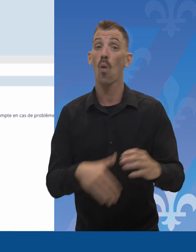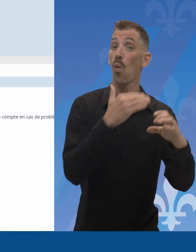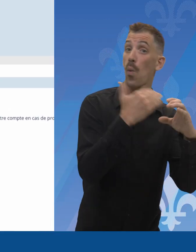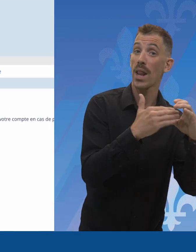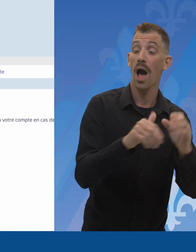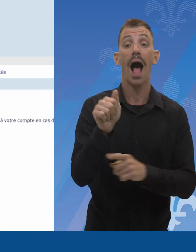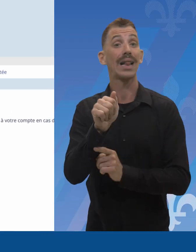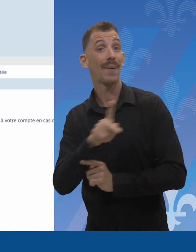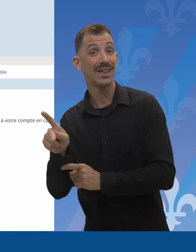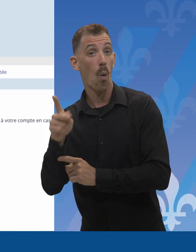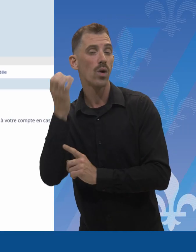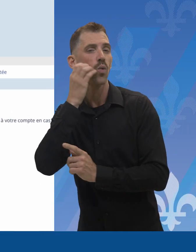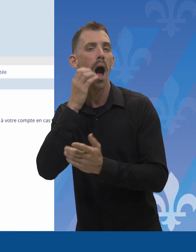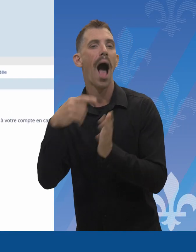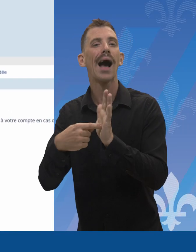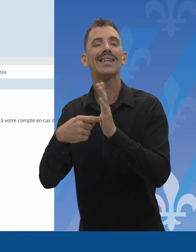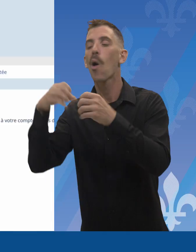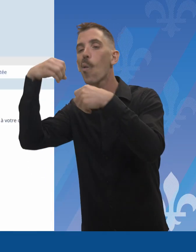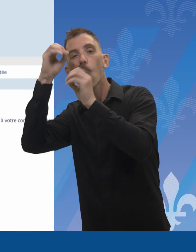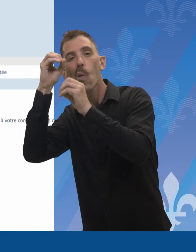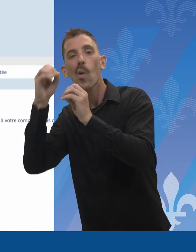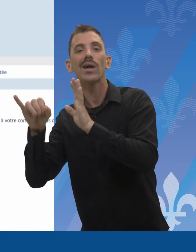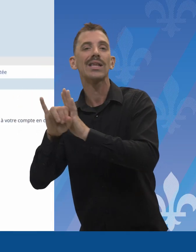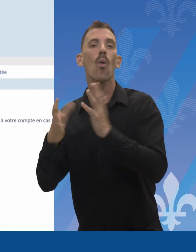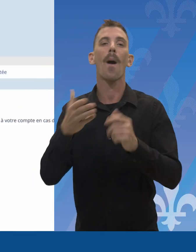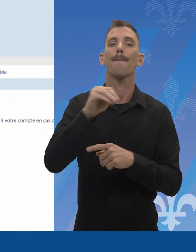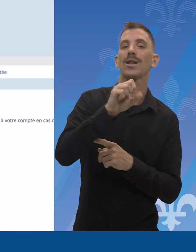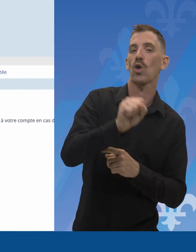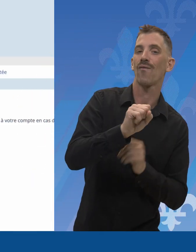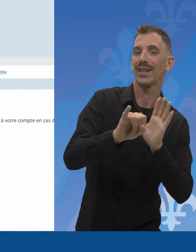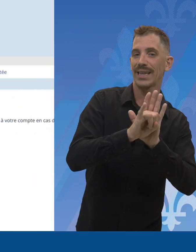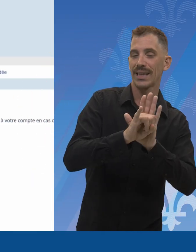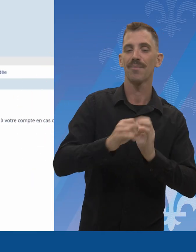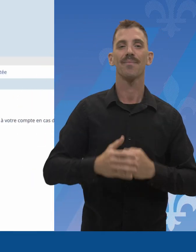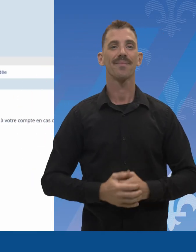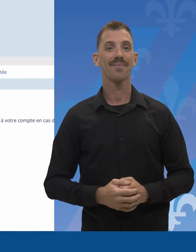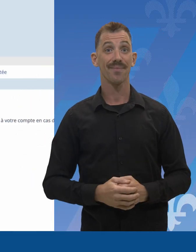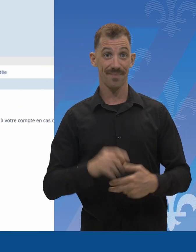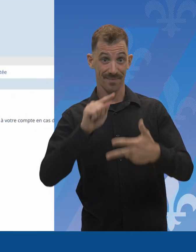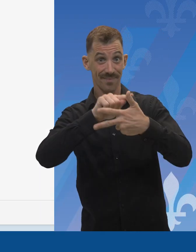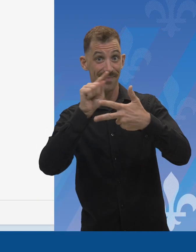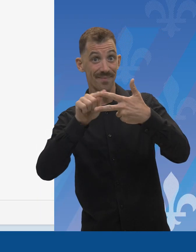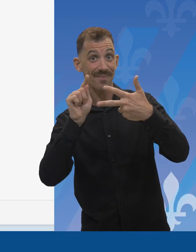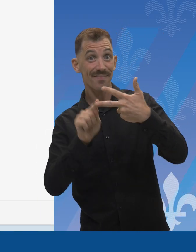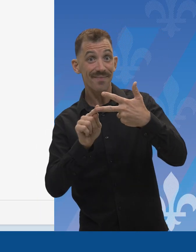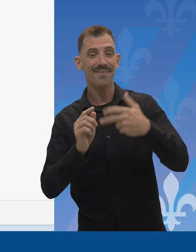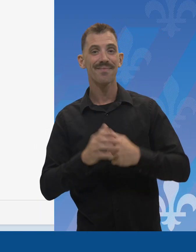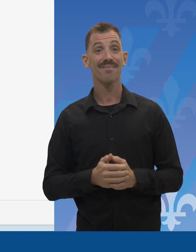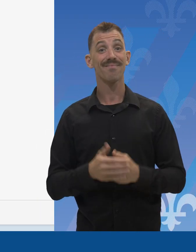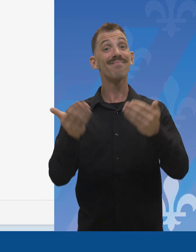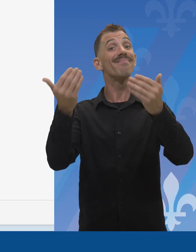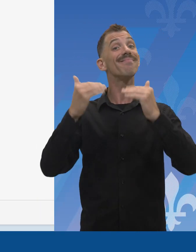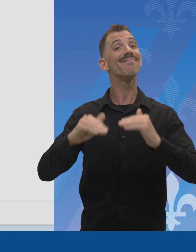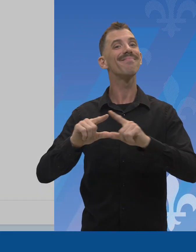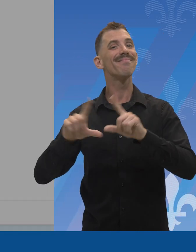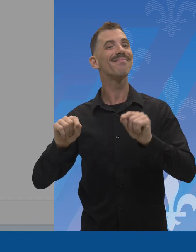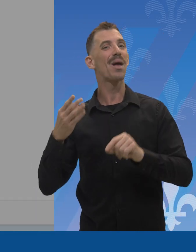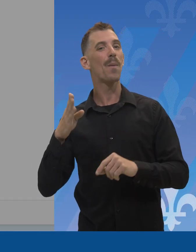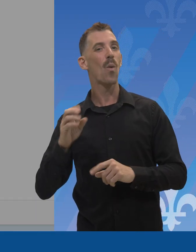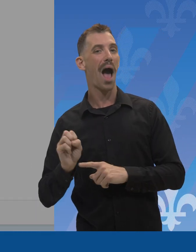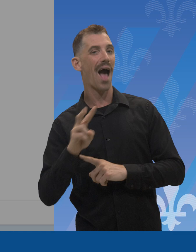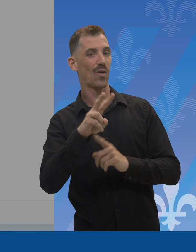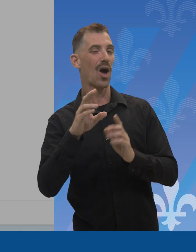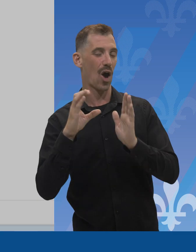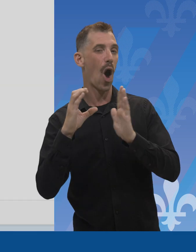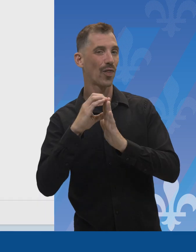méthodes offertes sont le texto, le courriel ou une application mobile comme Google Authenticator ou Microsoft Authenticator. Cliquez